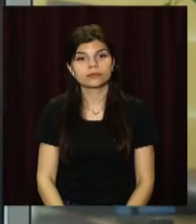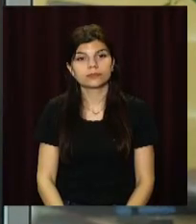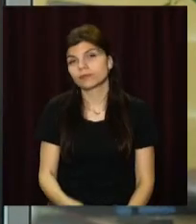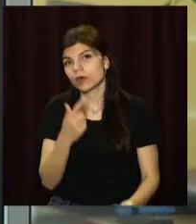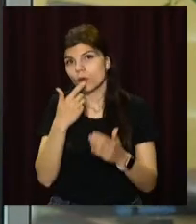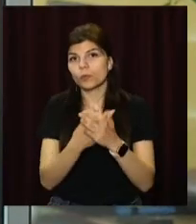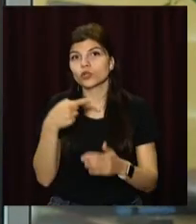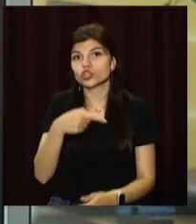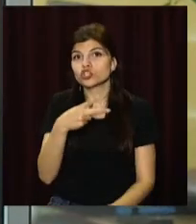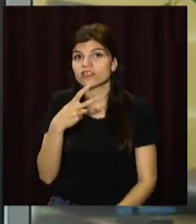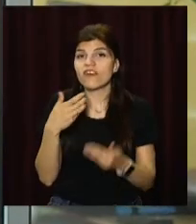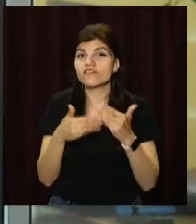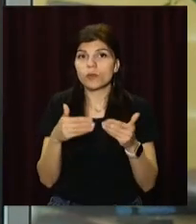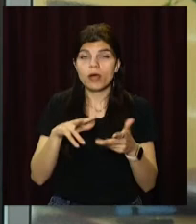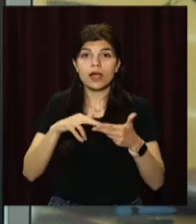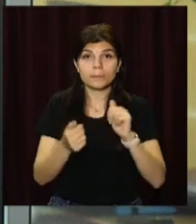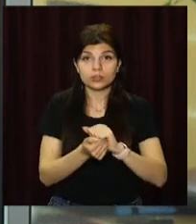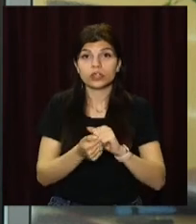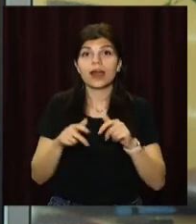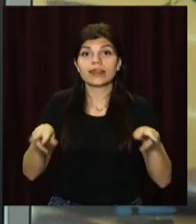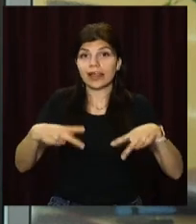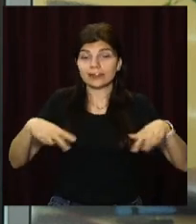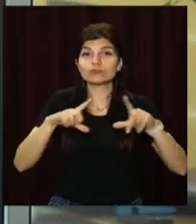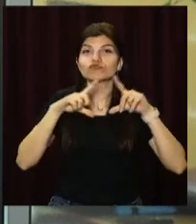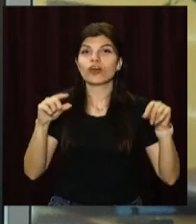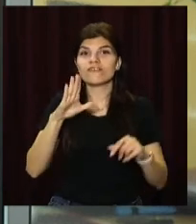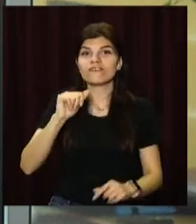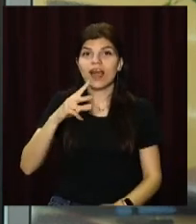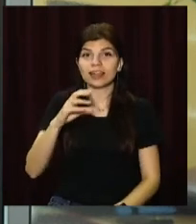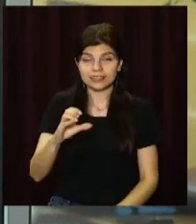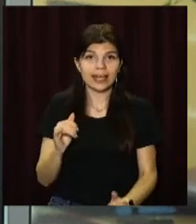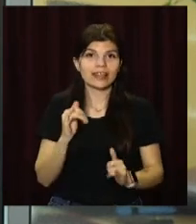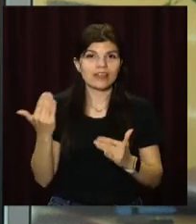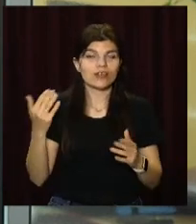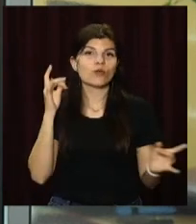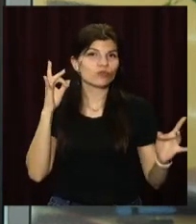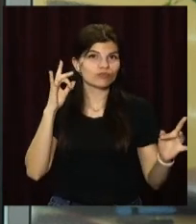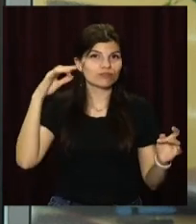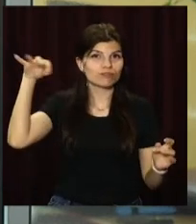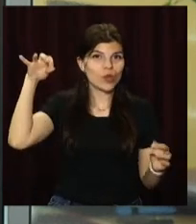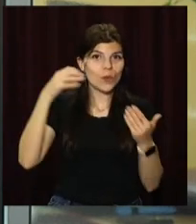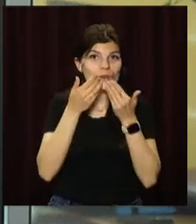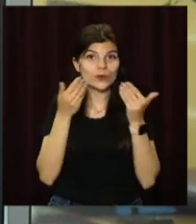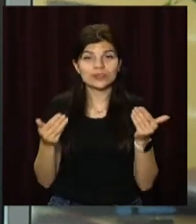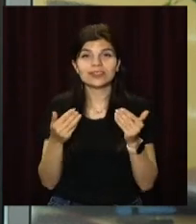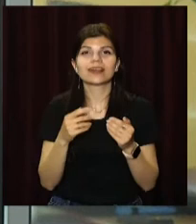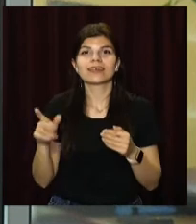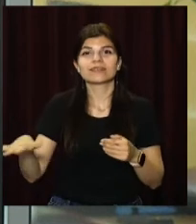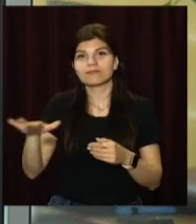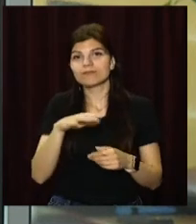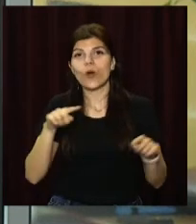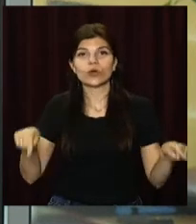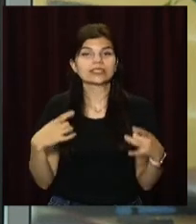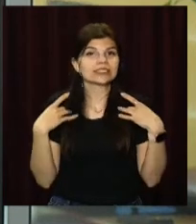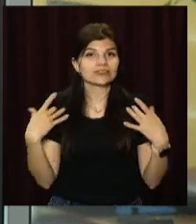Понад 1200 випускників Кам'янського станцювали шкільний вальс, і для них пролунав останній дзвоник. Навчальні заклади міста